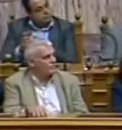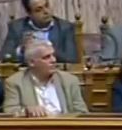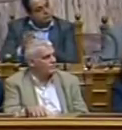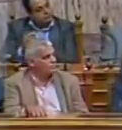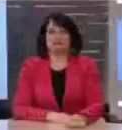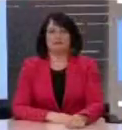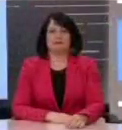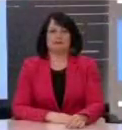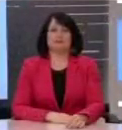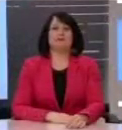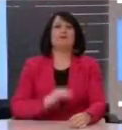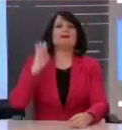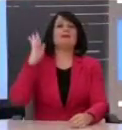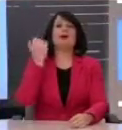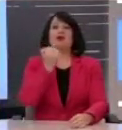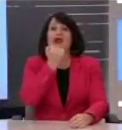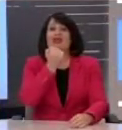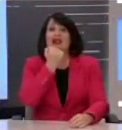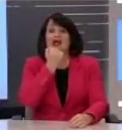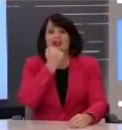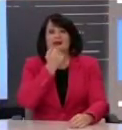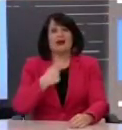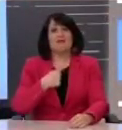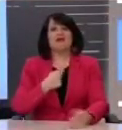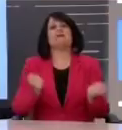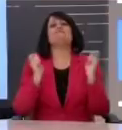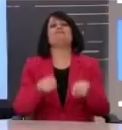Τα λάθη του παρελθόντος εμείς δεν τα κάνουμε, κυρίες και συνάδελφοι.